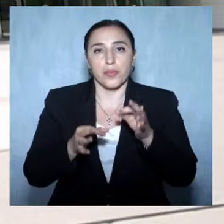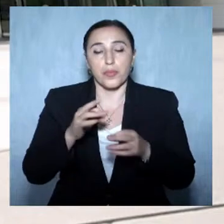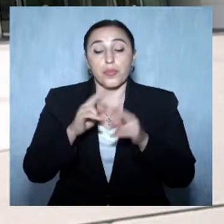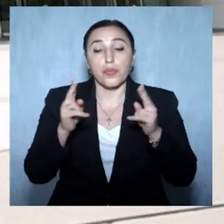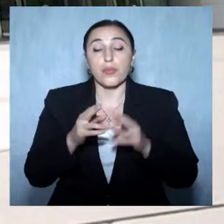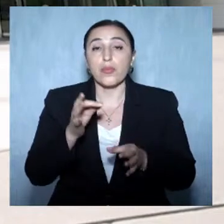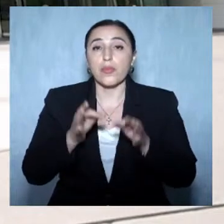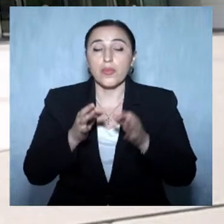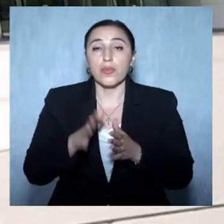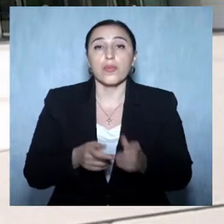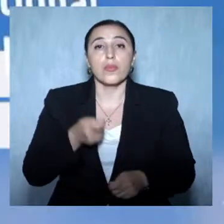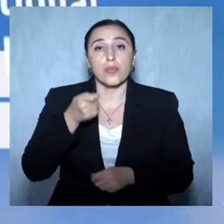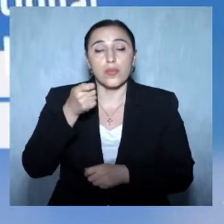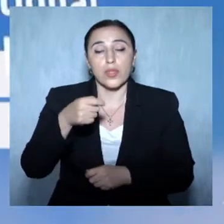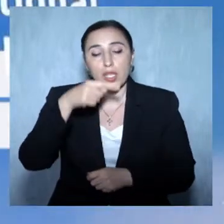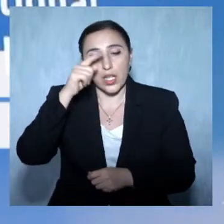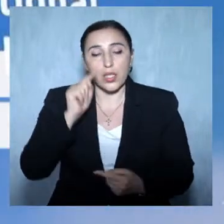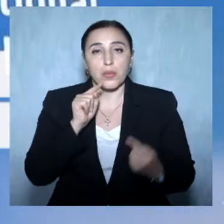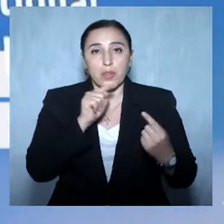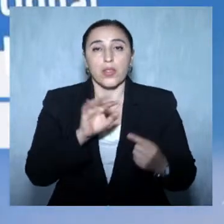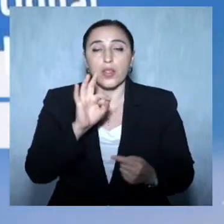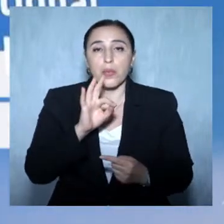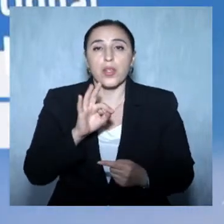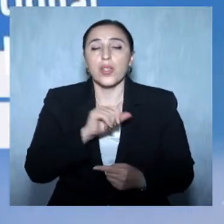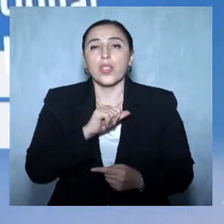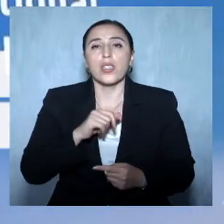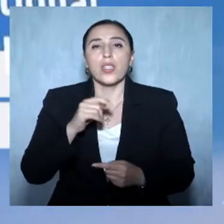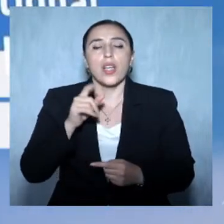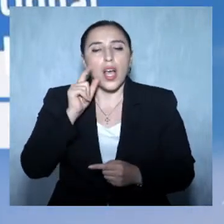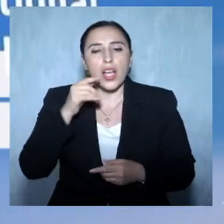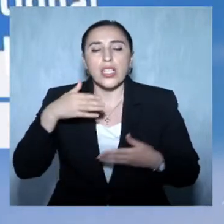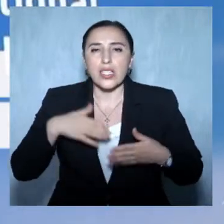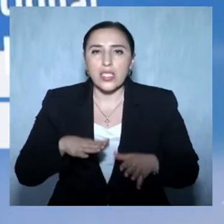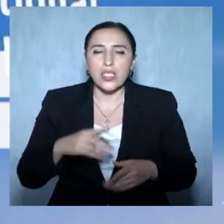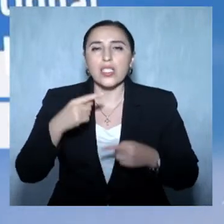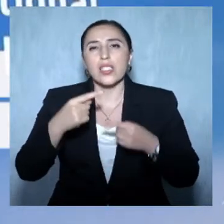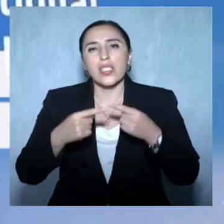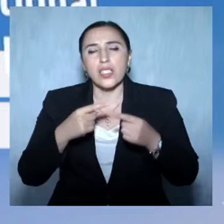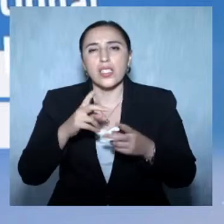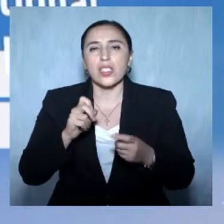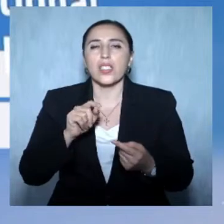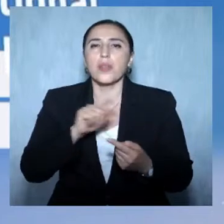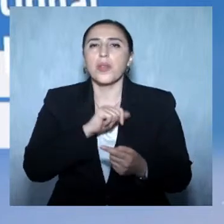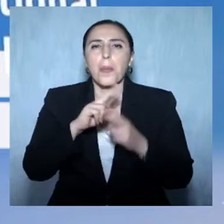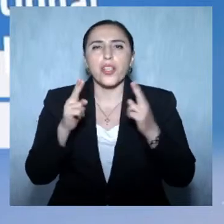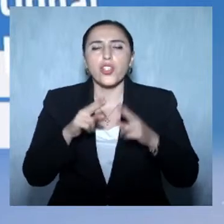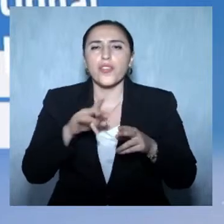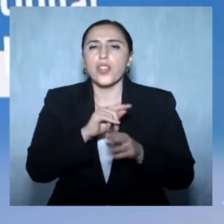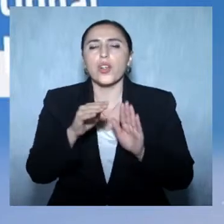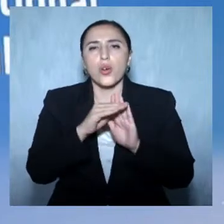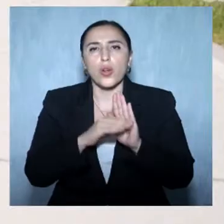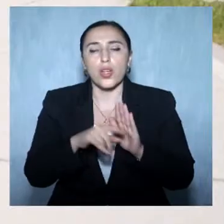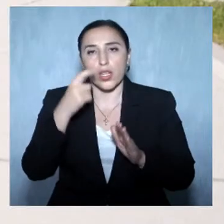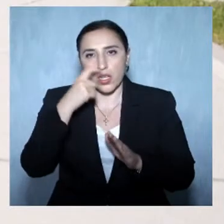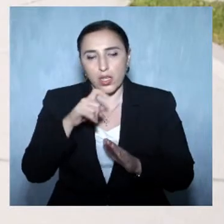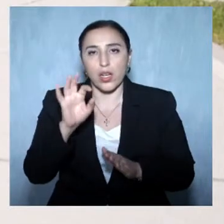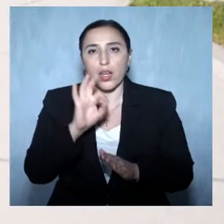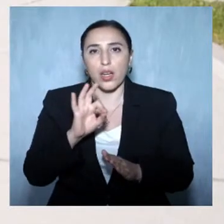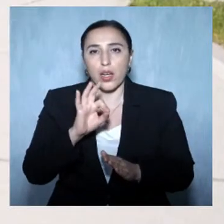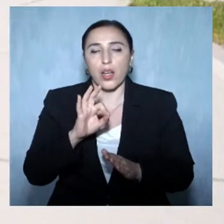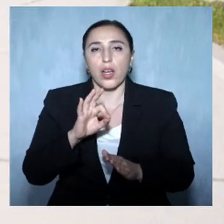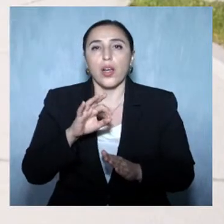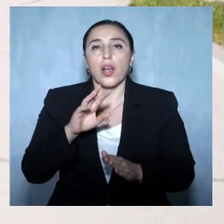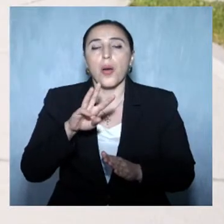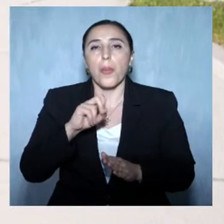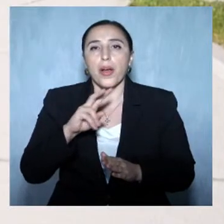դատարանում գործ է հարուցեր ադրբեջանի դեմ, ռասայական խտրականության բոլոր ձևերի բացարման միջազգային կոնվենցայի խաղթումների առնչությամբ։ լուր է հաստատել է